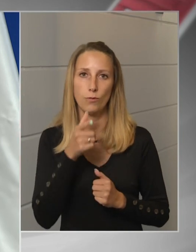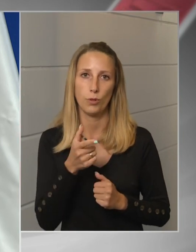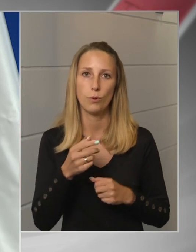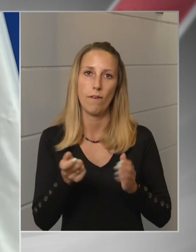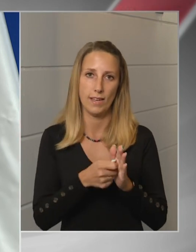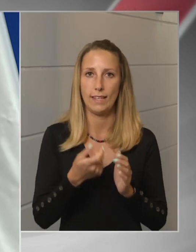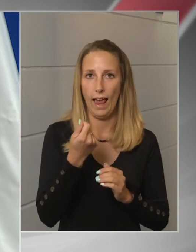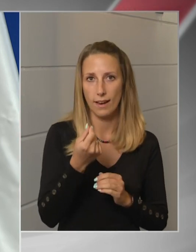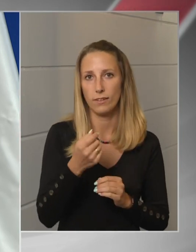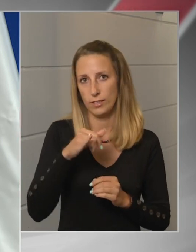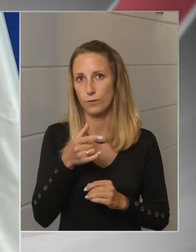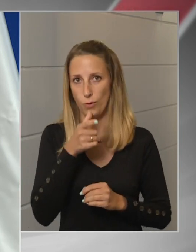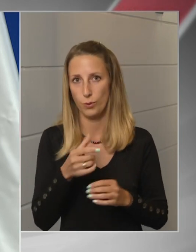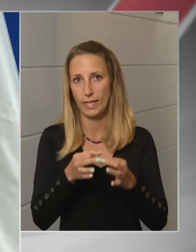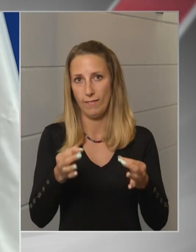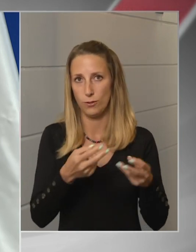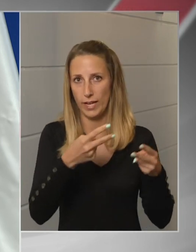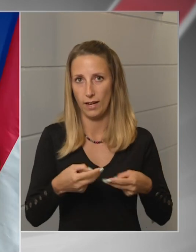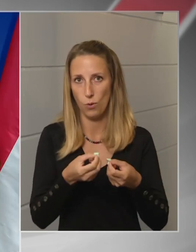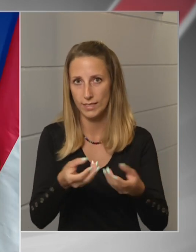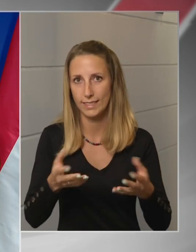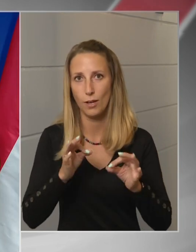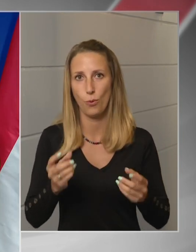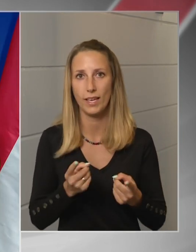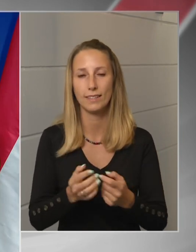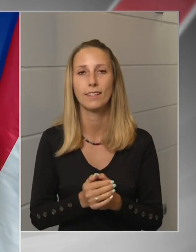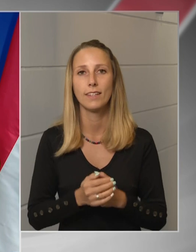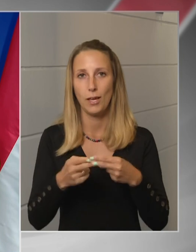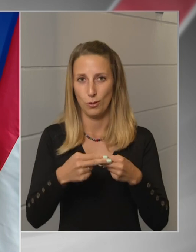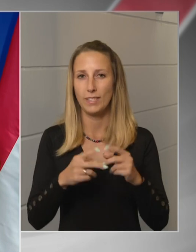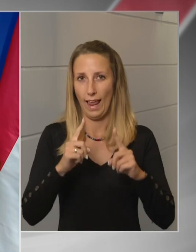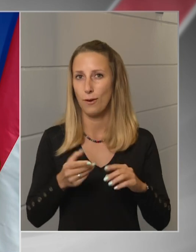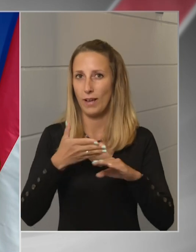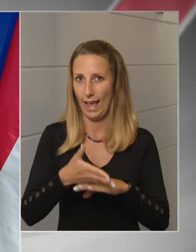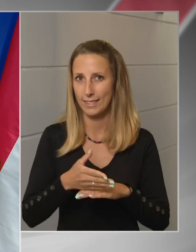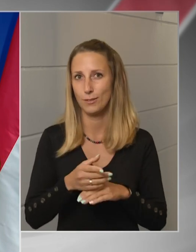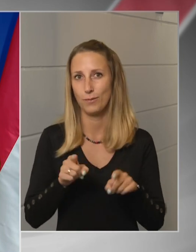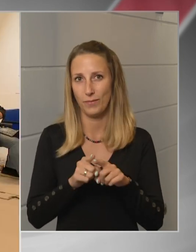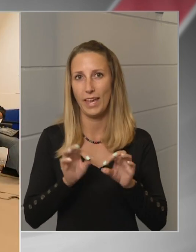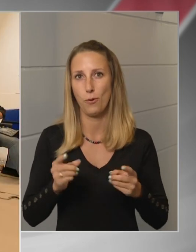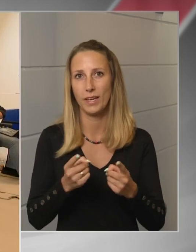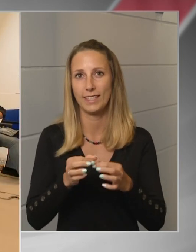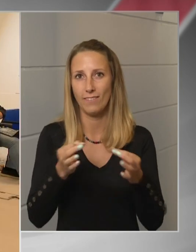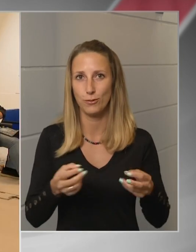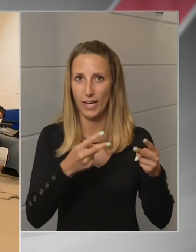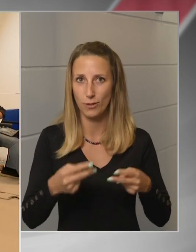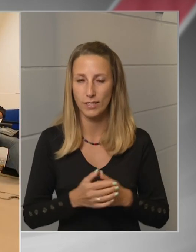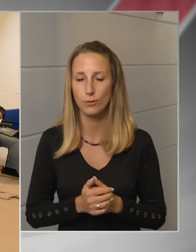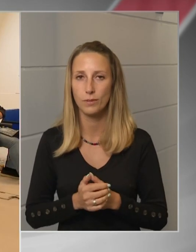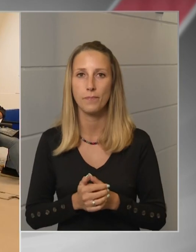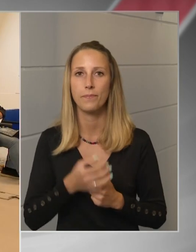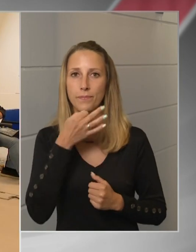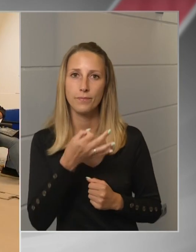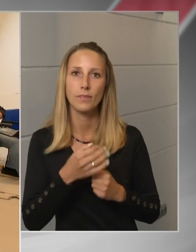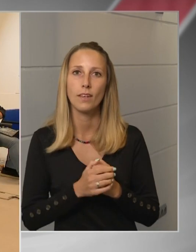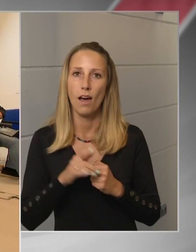a jó hírt nyilvánosságra hozni, és közel állunk ahhoz, hogy ilyen jó hírt nyilvánosságra hozhassunk. Még csak a reptérhez kapcsolatban egy nagyon